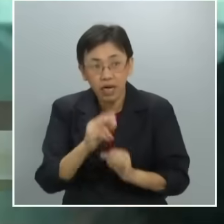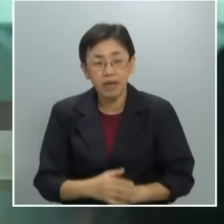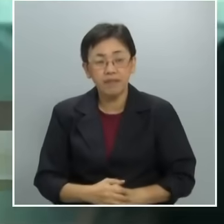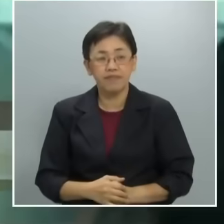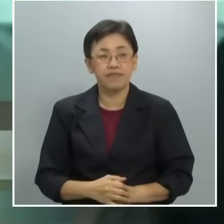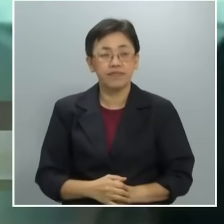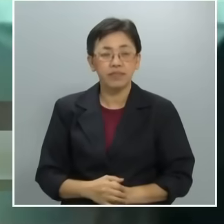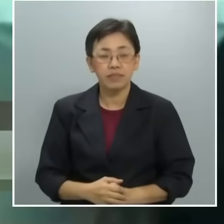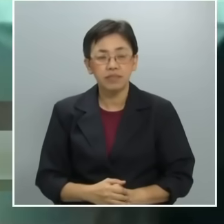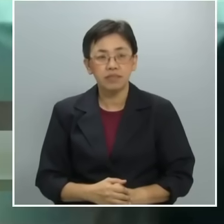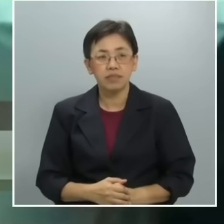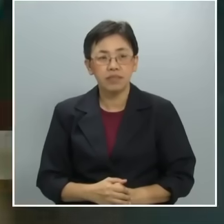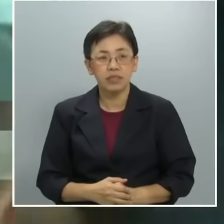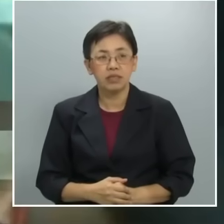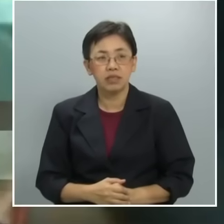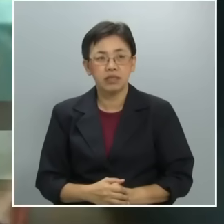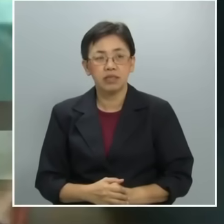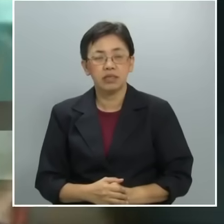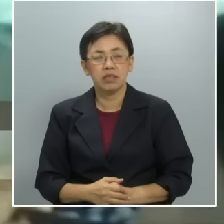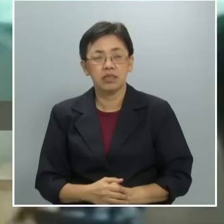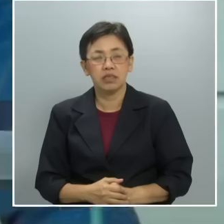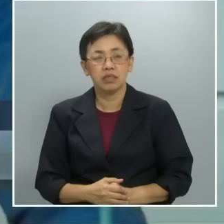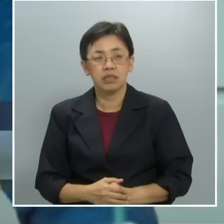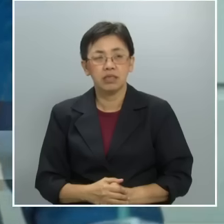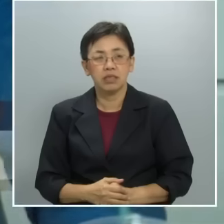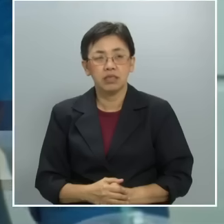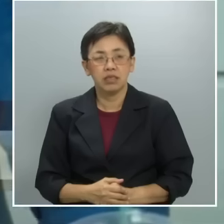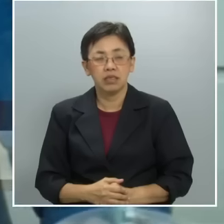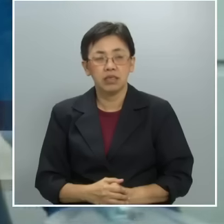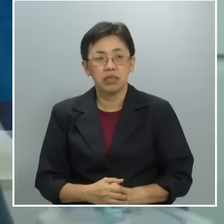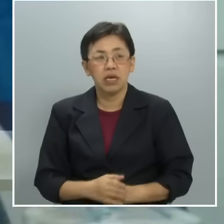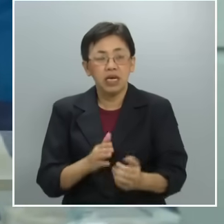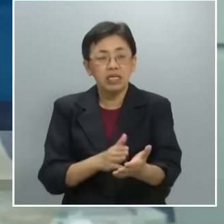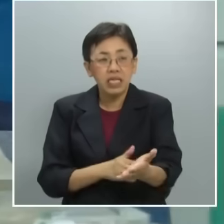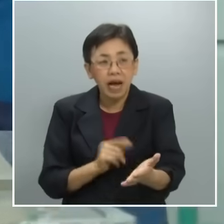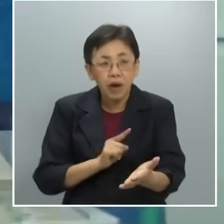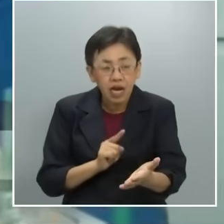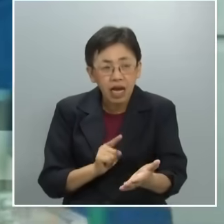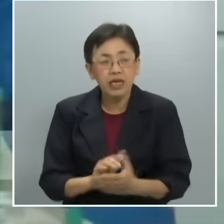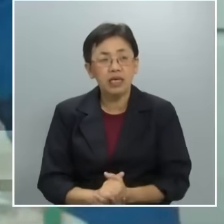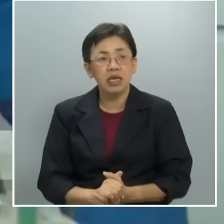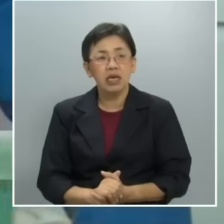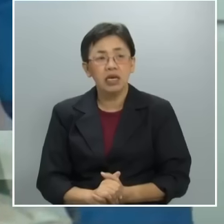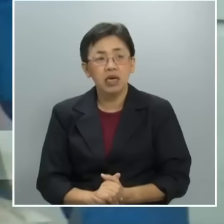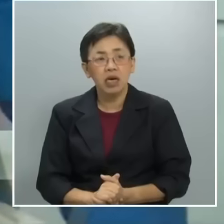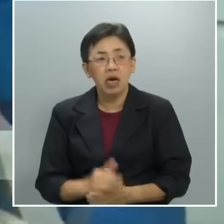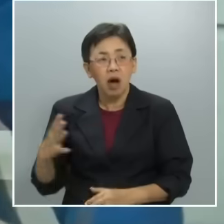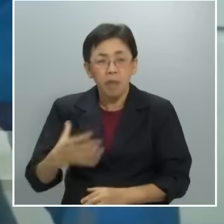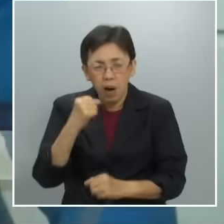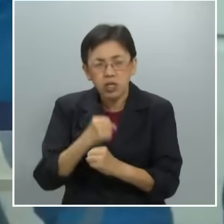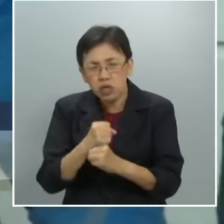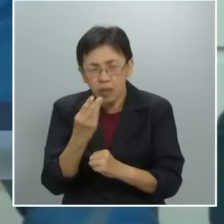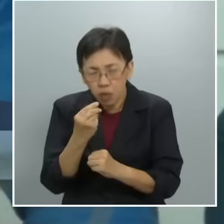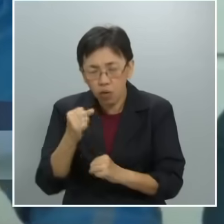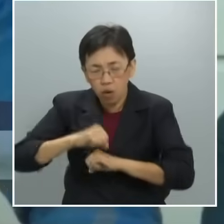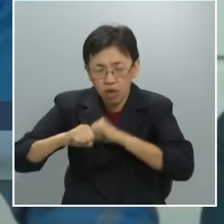ผมอยากเน้นนิดนึงว่าที่ดีเลย์เนี่ยไม่ใช่เราเร่งดำเนินการผู้รับเหมาต้องเร่งดำเนินการ